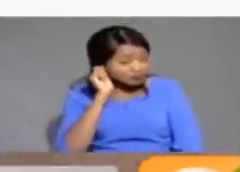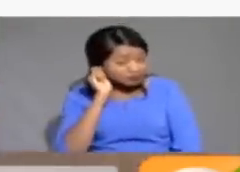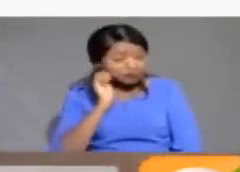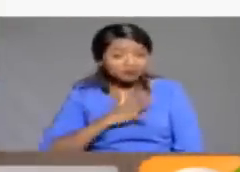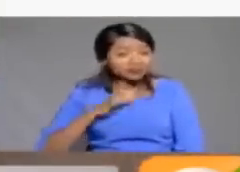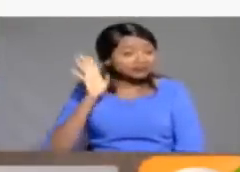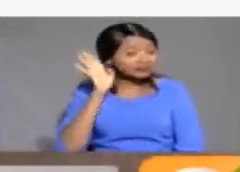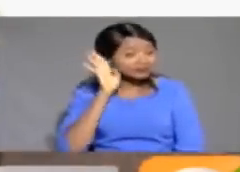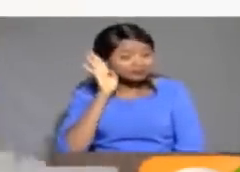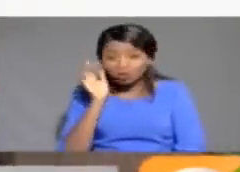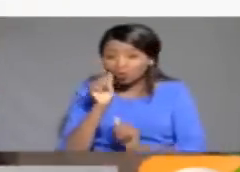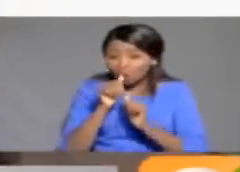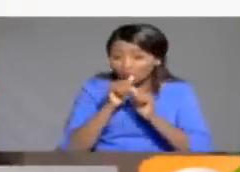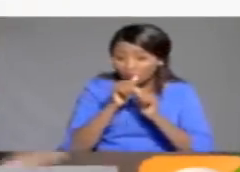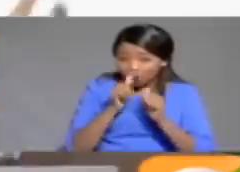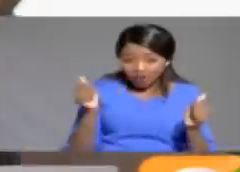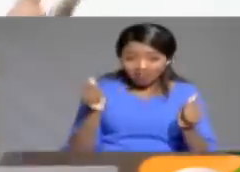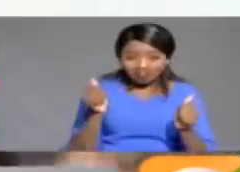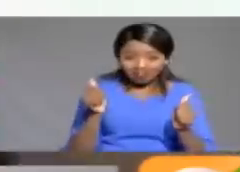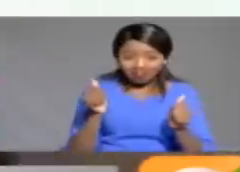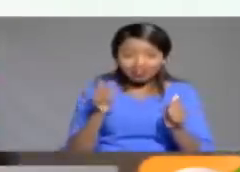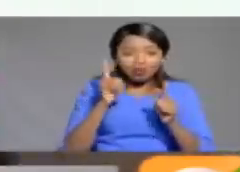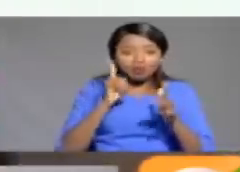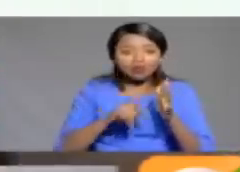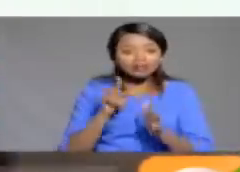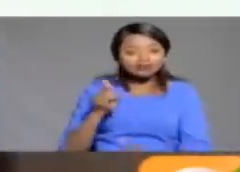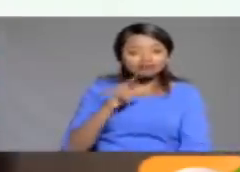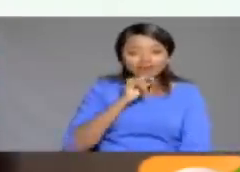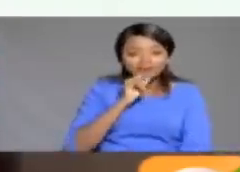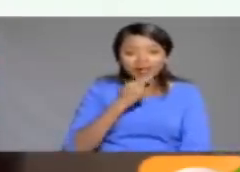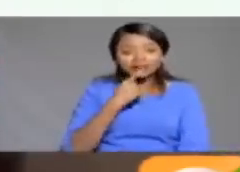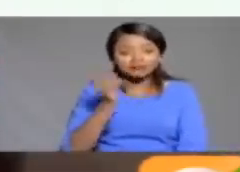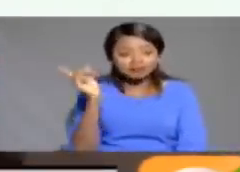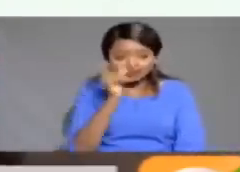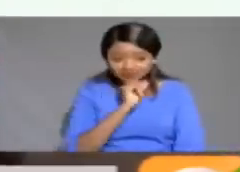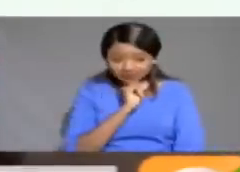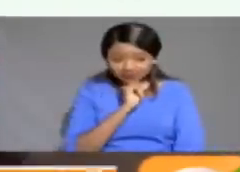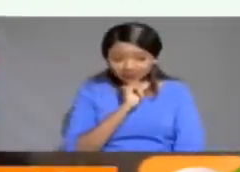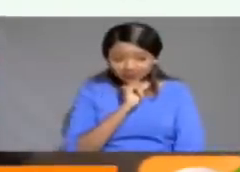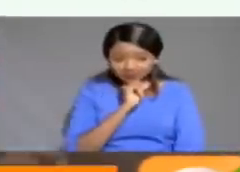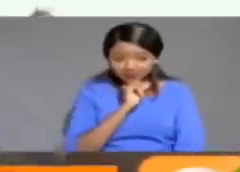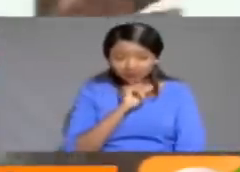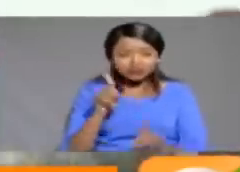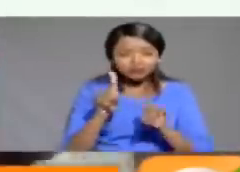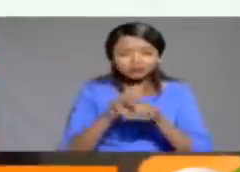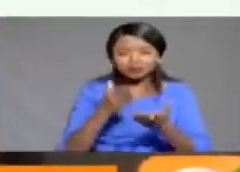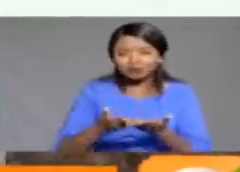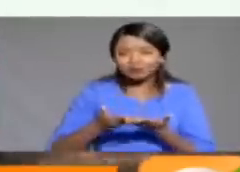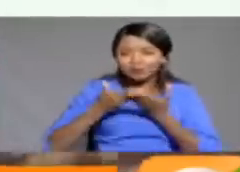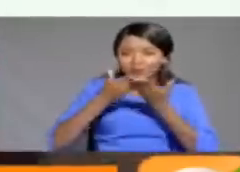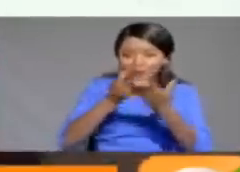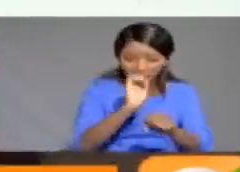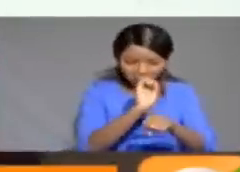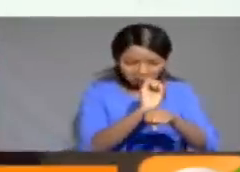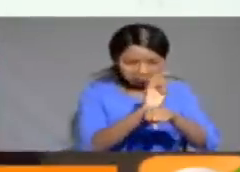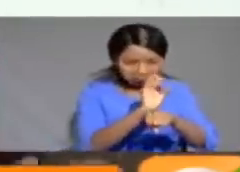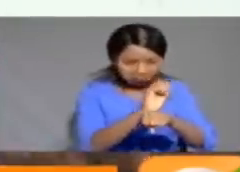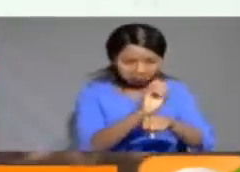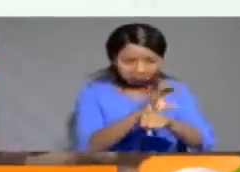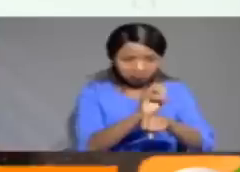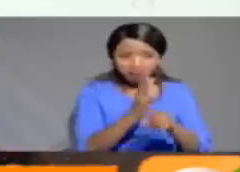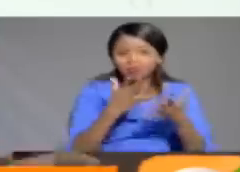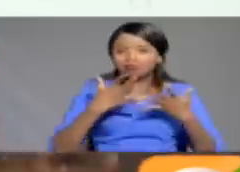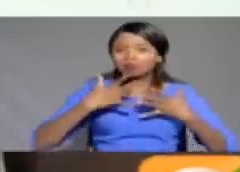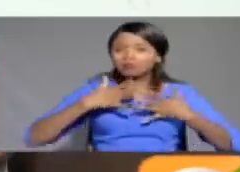asikie yale ndugu Nanoko amesema, na hata amesaidia kwa advice